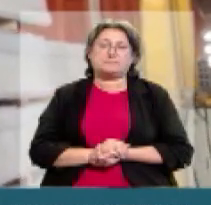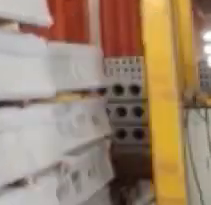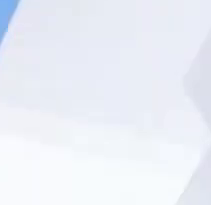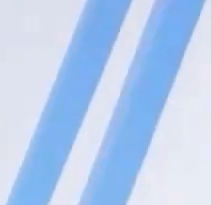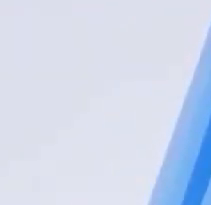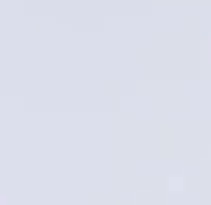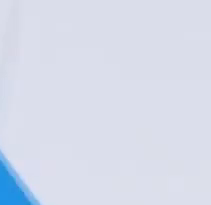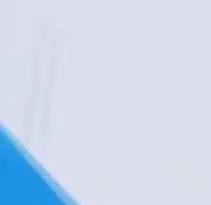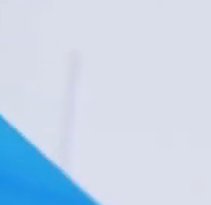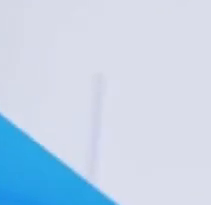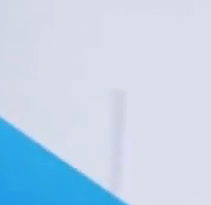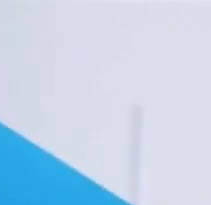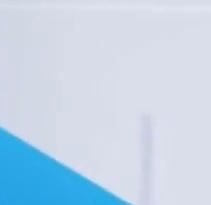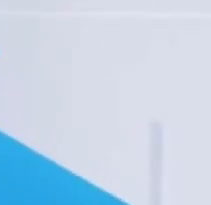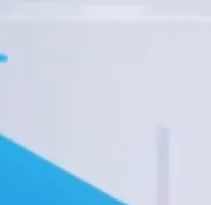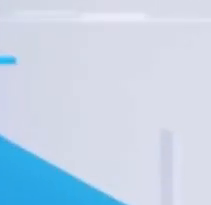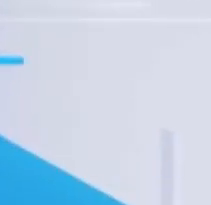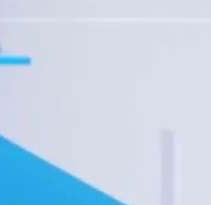Костанай.